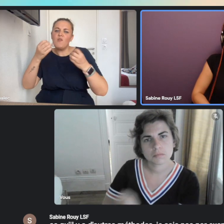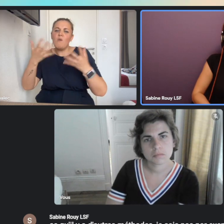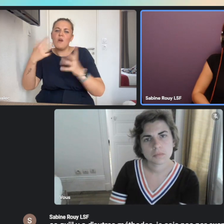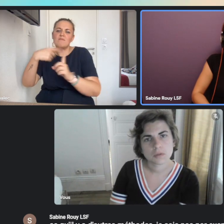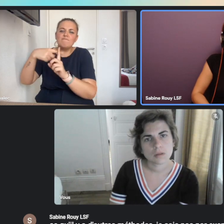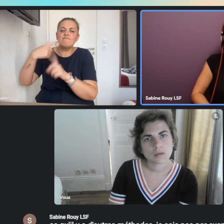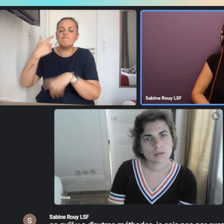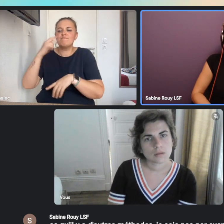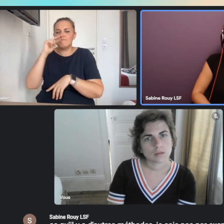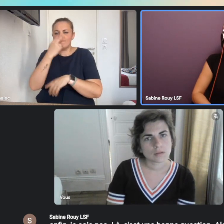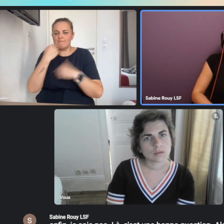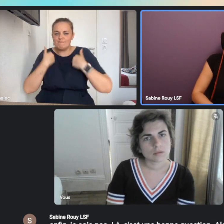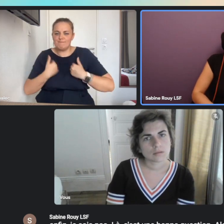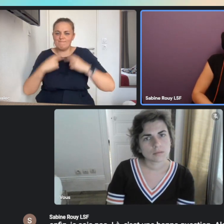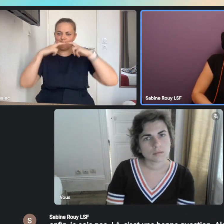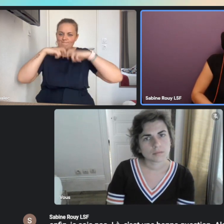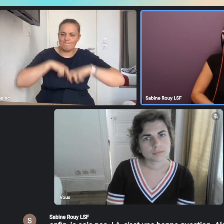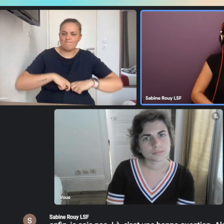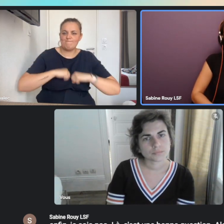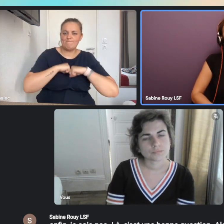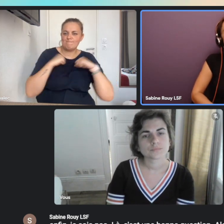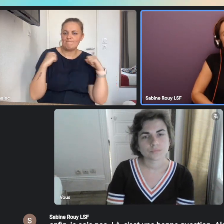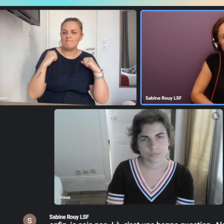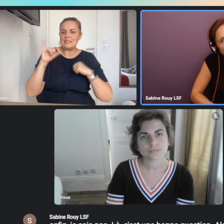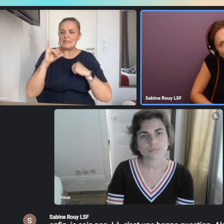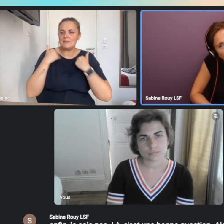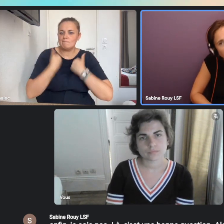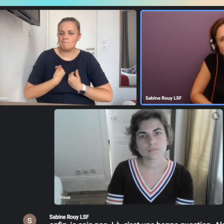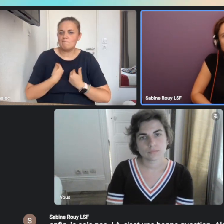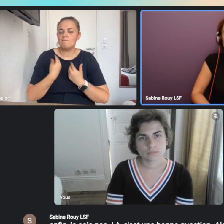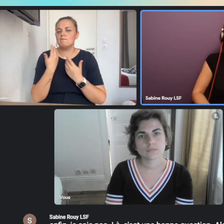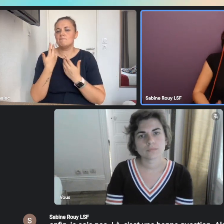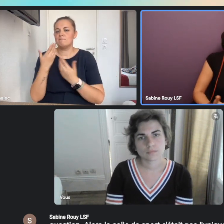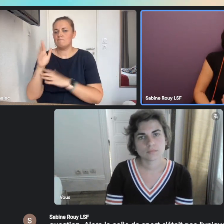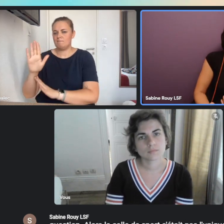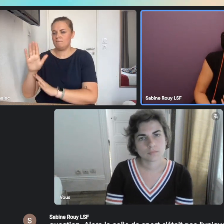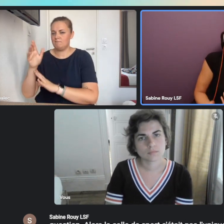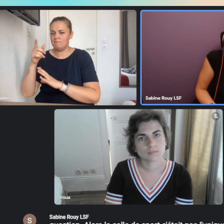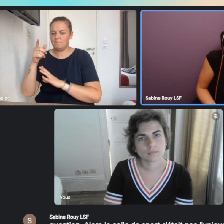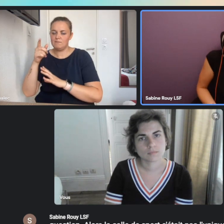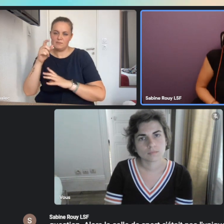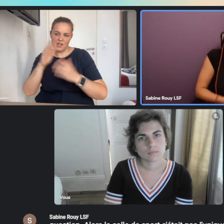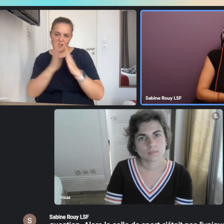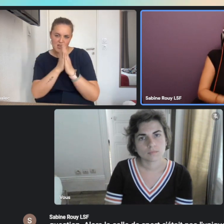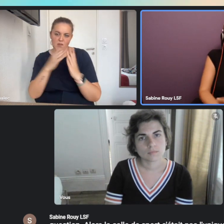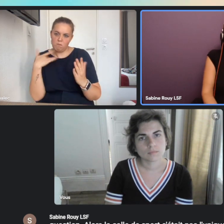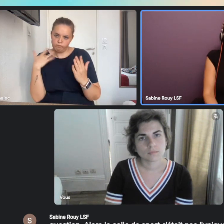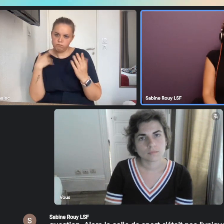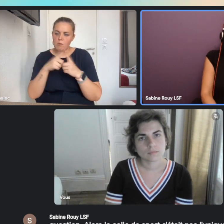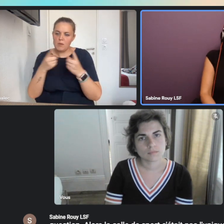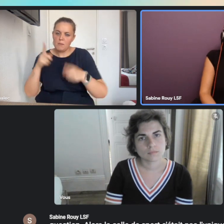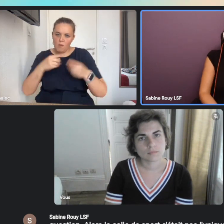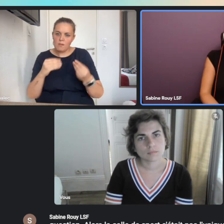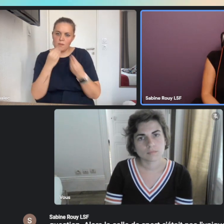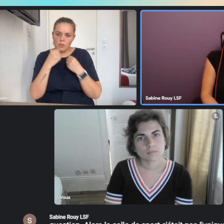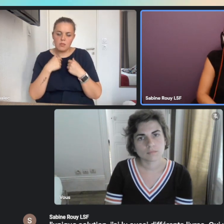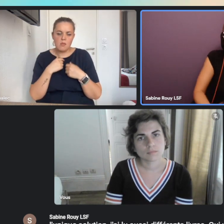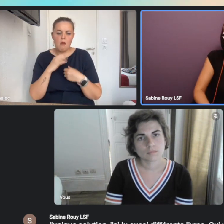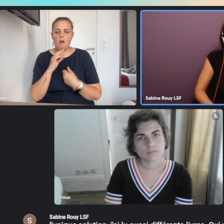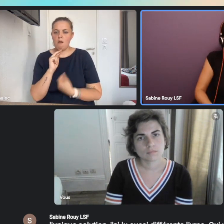D'accord, oui, c'est un nom que je connais, qui souvent justement essaye de faire de l'analyse, pour savoir qui je suis, de voir du